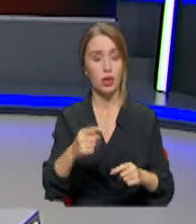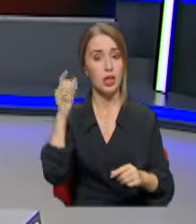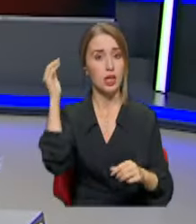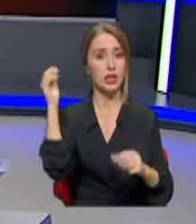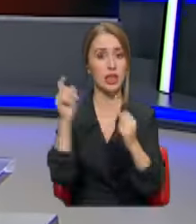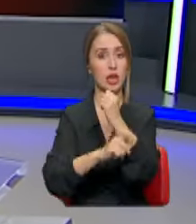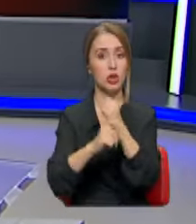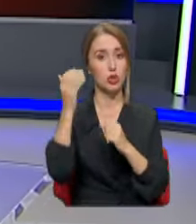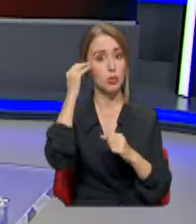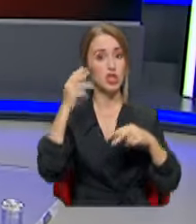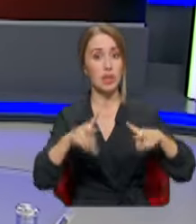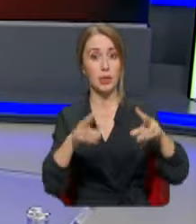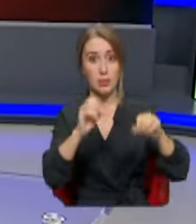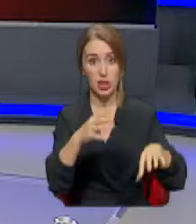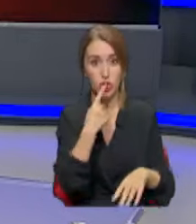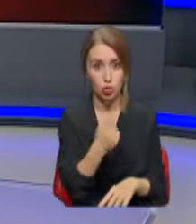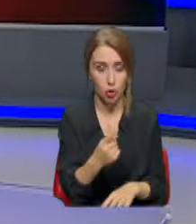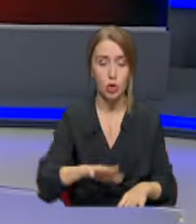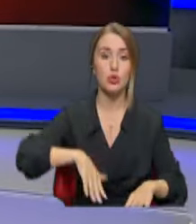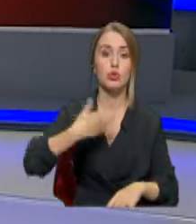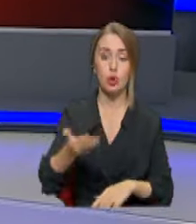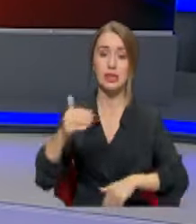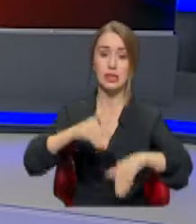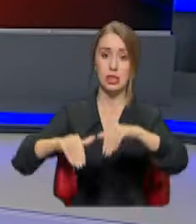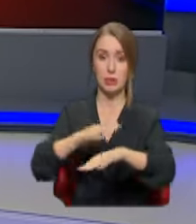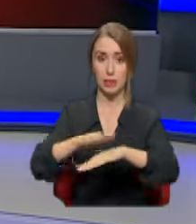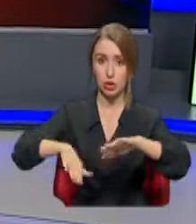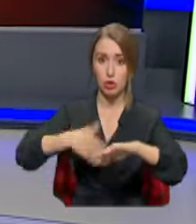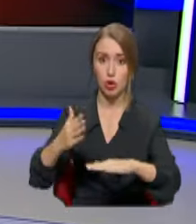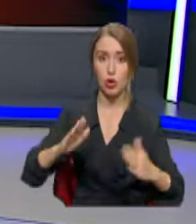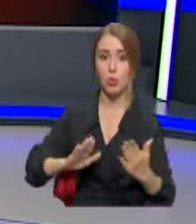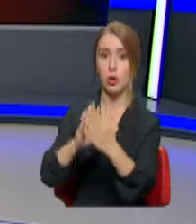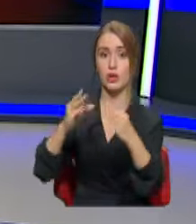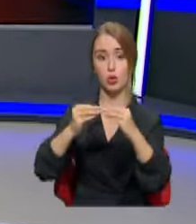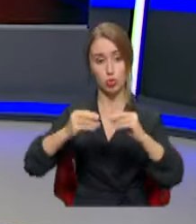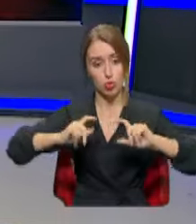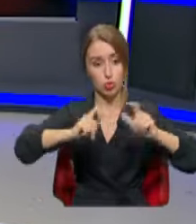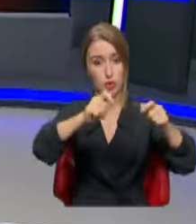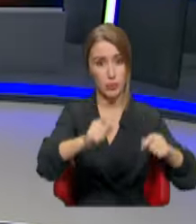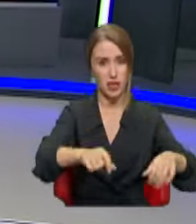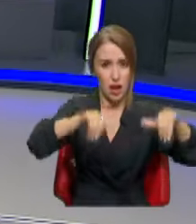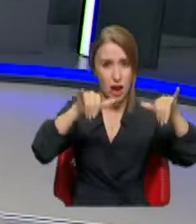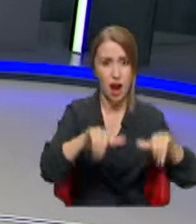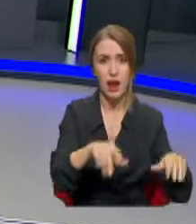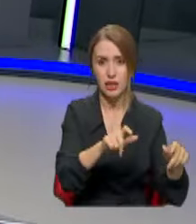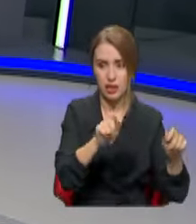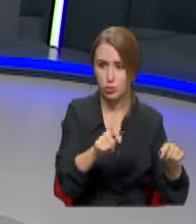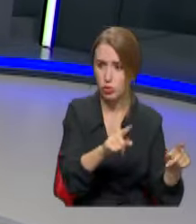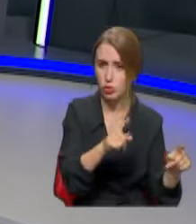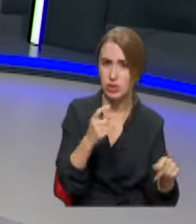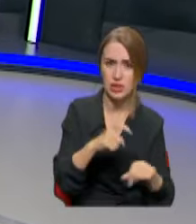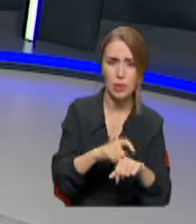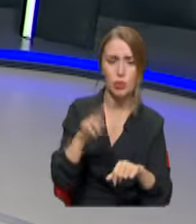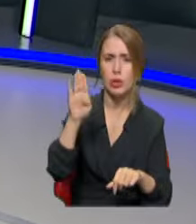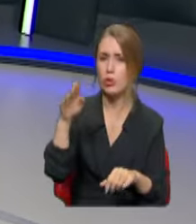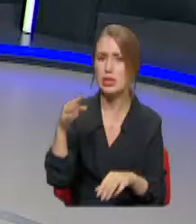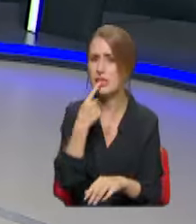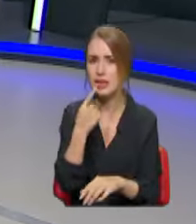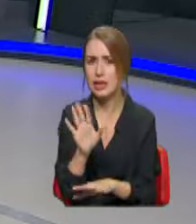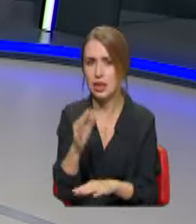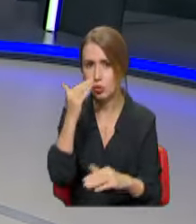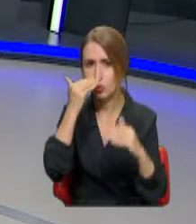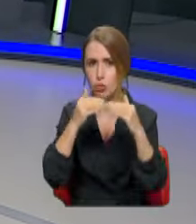bunu vaat ediyorlar deyip, daha sonra seçimden sonra muhalefeti suçladığınız şeyi aynen yaptığınız zaman bunlardan demokrasi denmez.